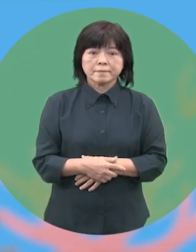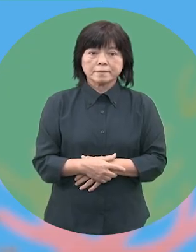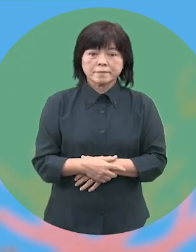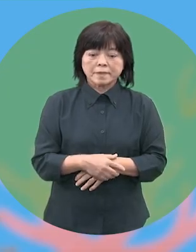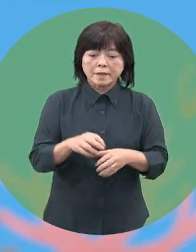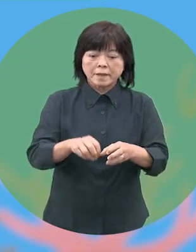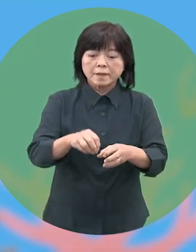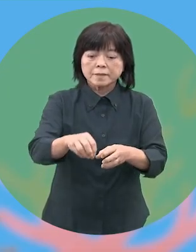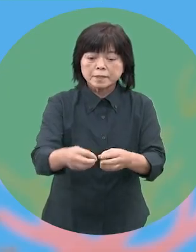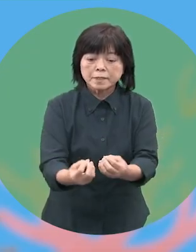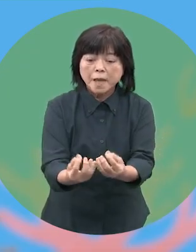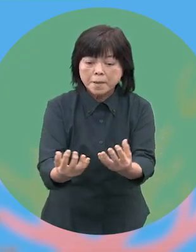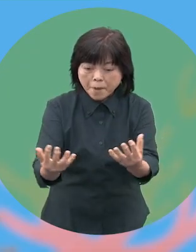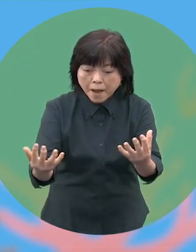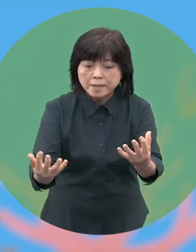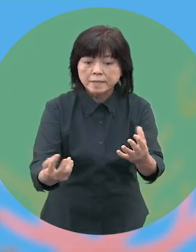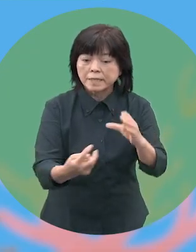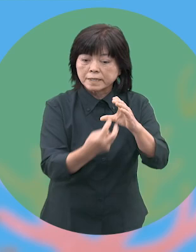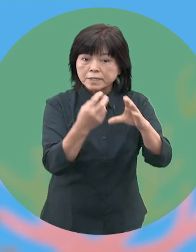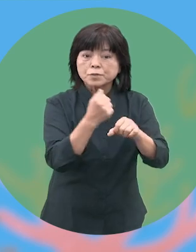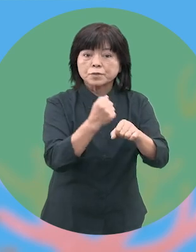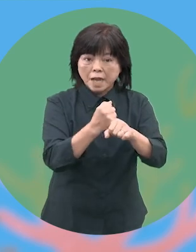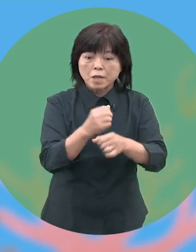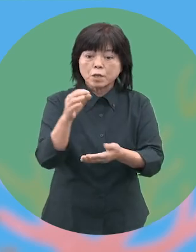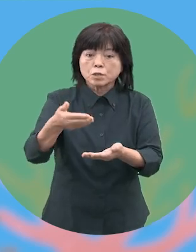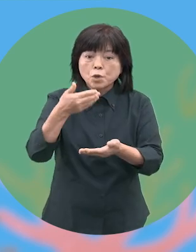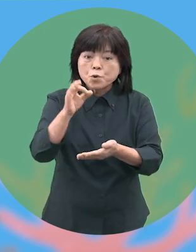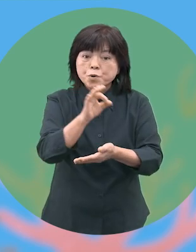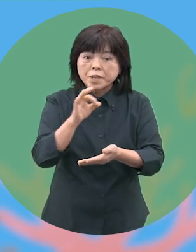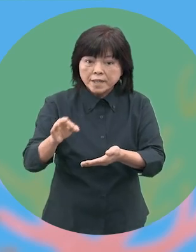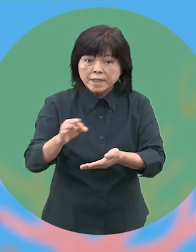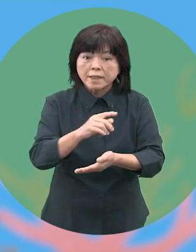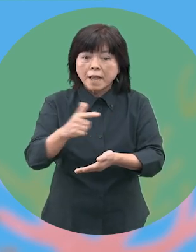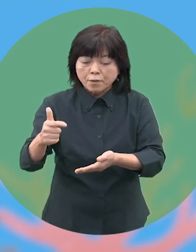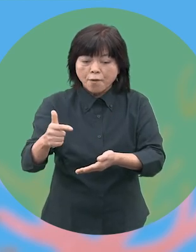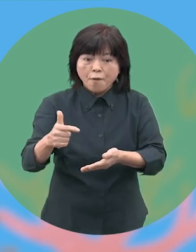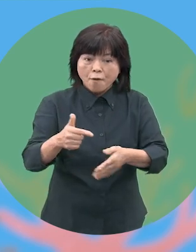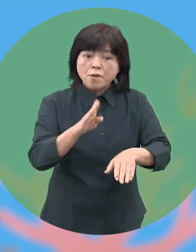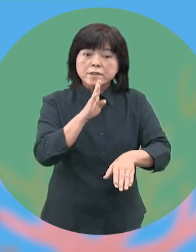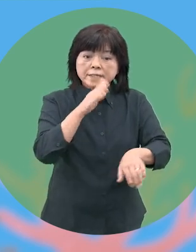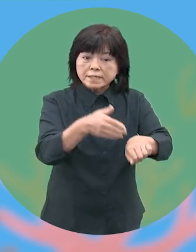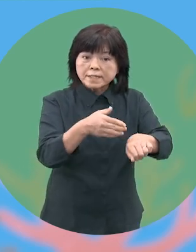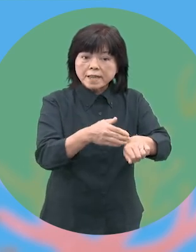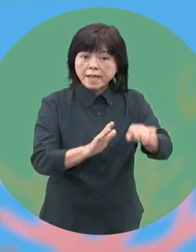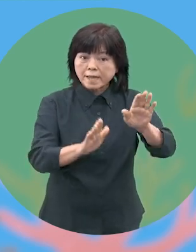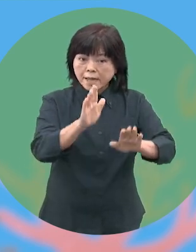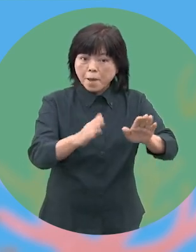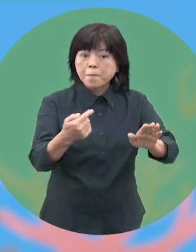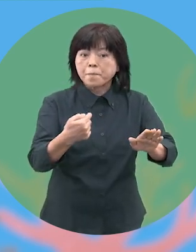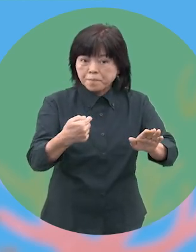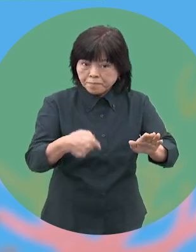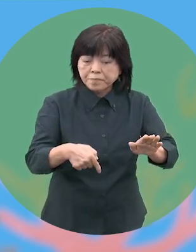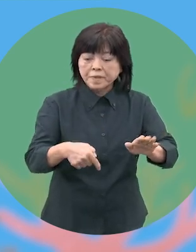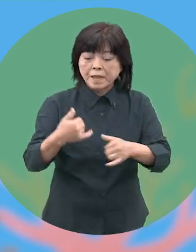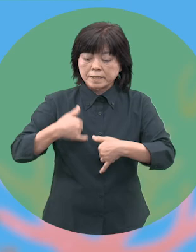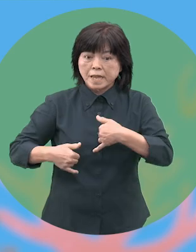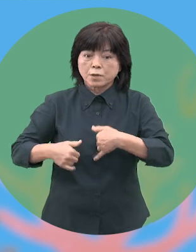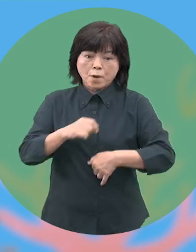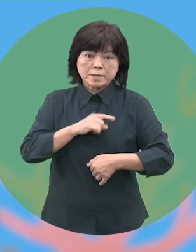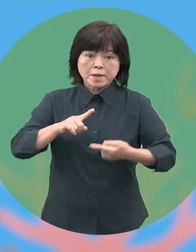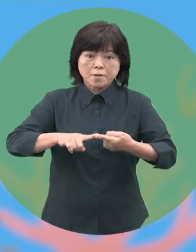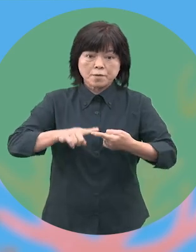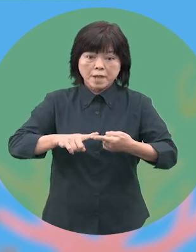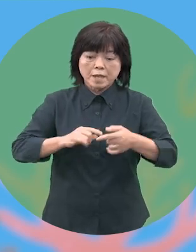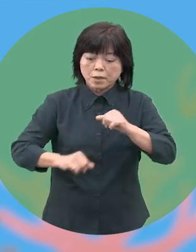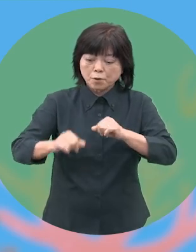栽培、畜産、食品加工、環境といった分野の実践的な学習や、生徒たちが自主的に取り組むプ